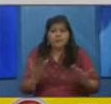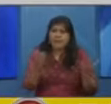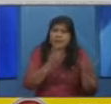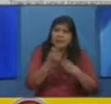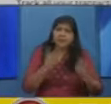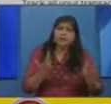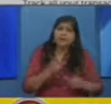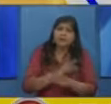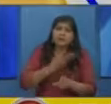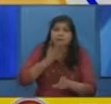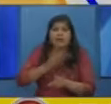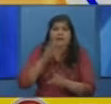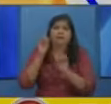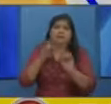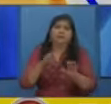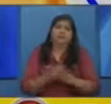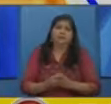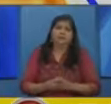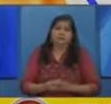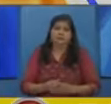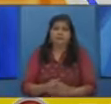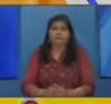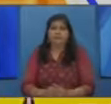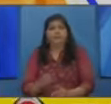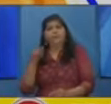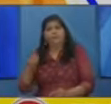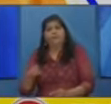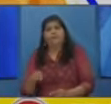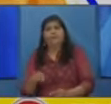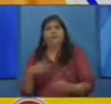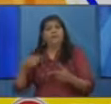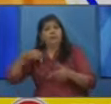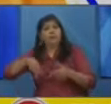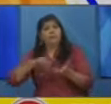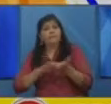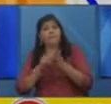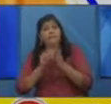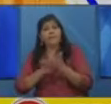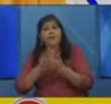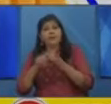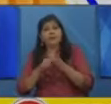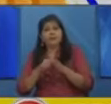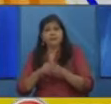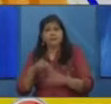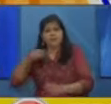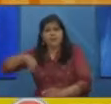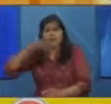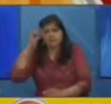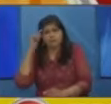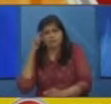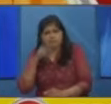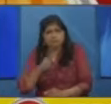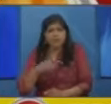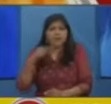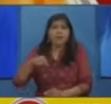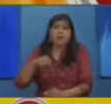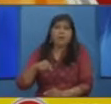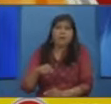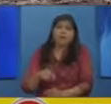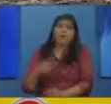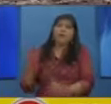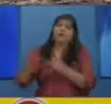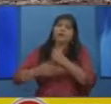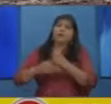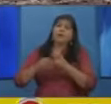सिखा रही है। साथियों, इन दिनों महाराष्ट्र की एक घटना पर मेरा ध्यान गया। वहां एक फार्मर